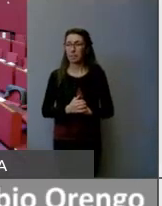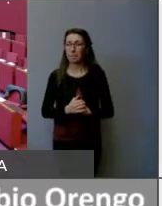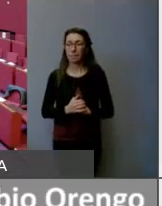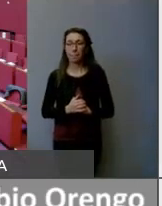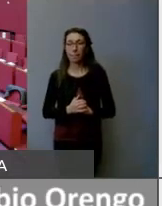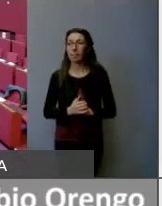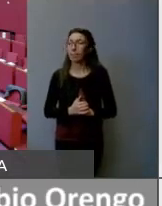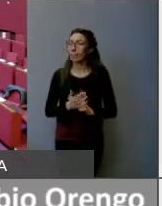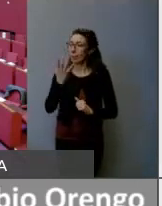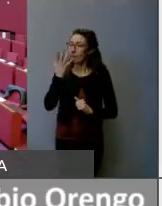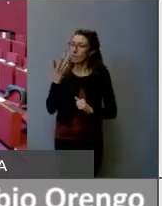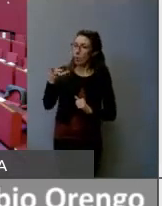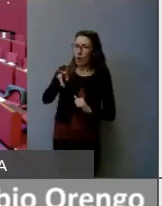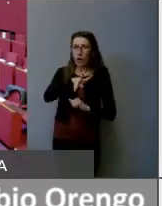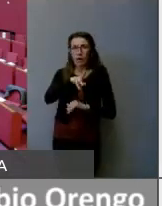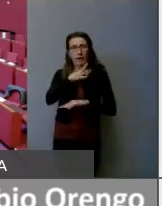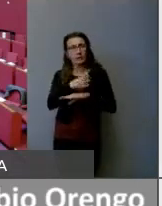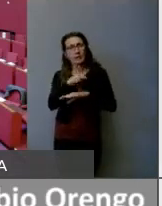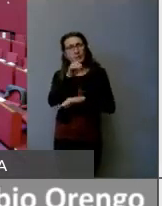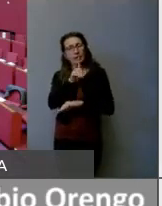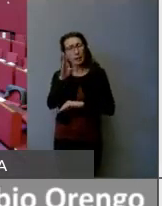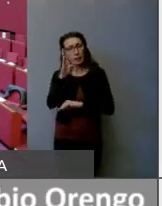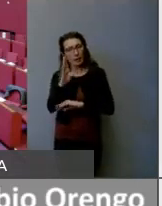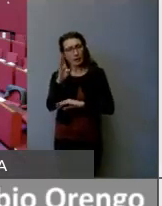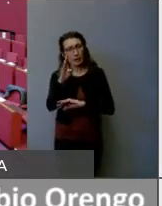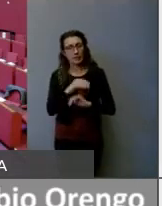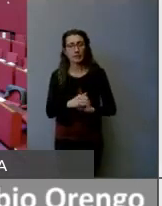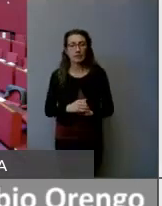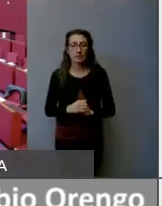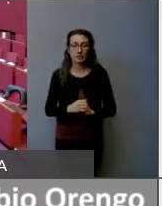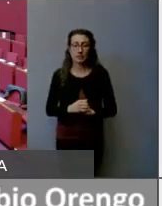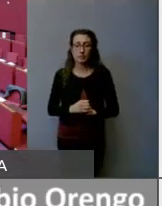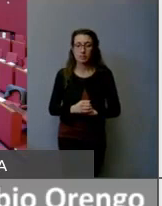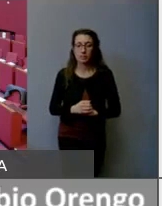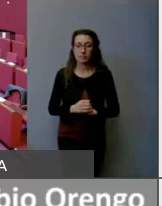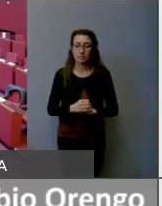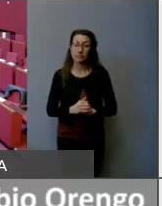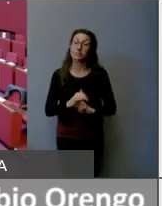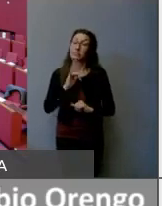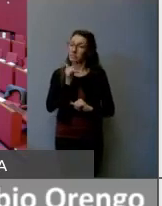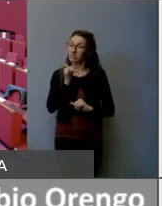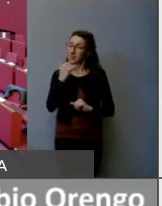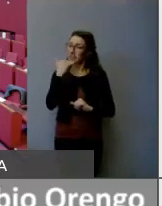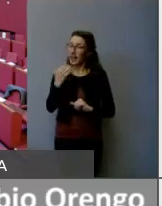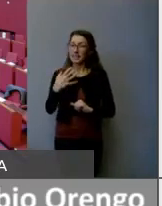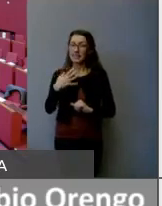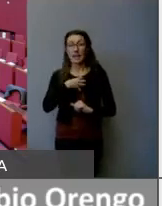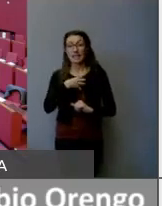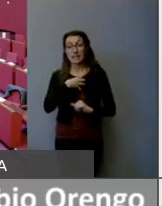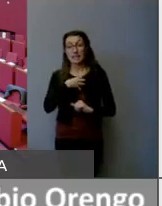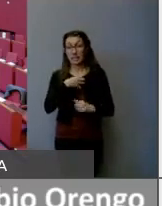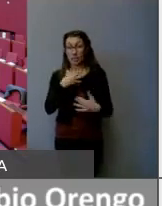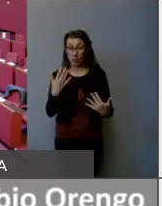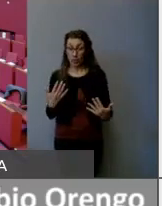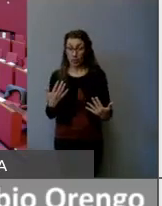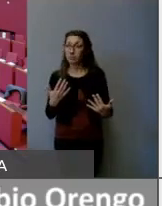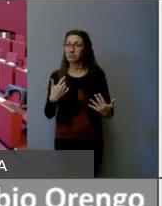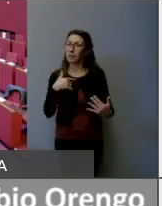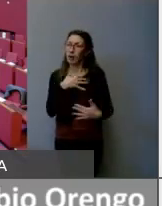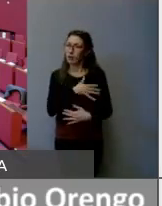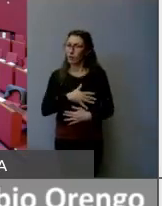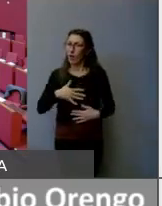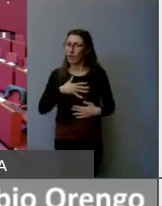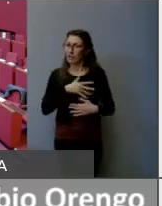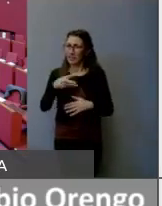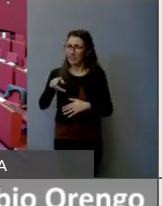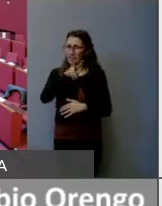Prego per la replica, consigliere De Benitis. Sì, la ringrazio, assessore, mi reputo ampiamente soddisfatto.